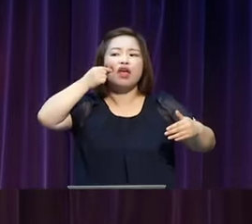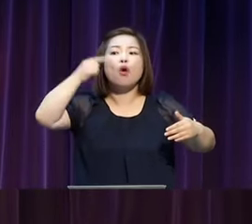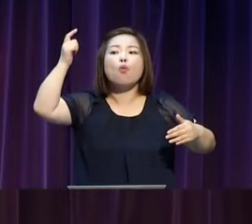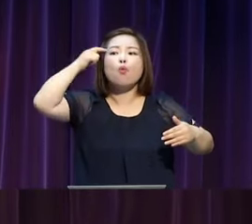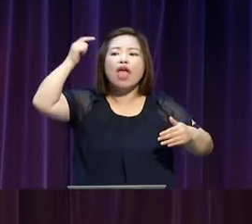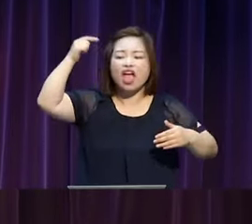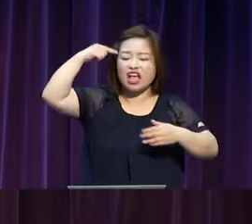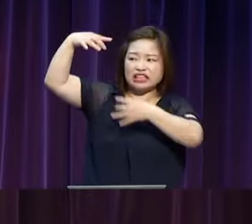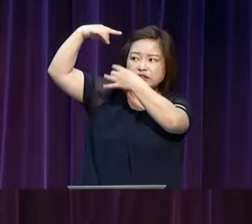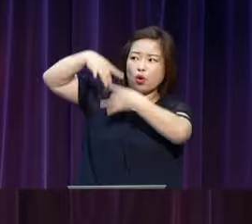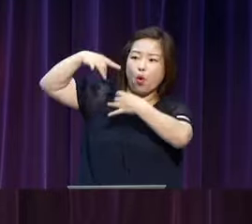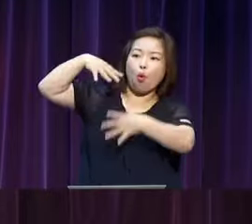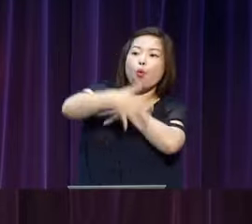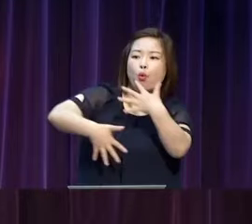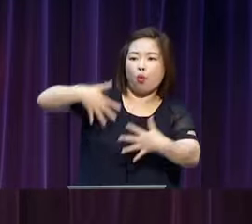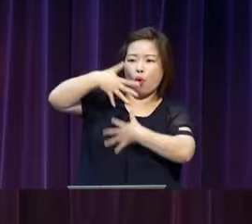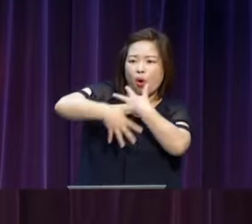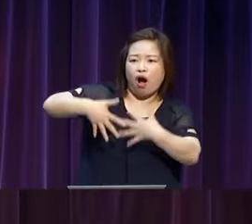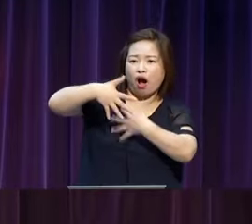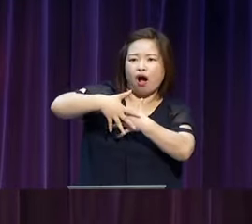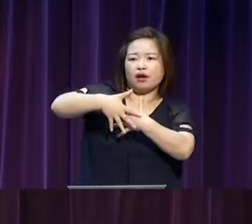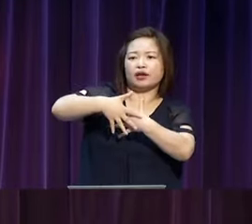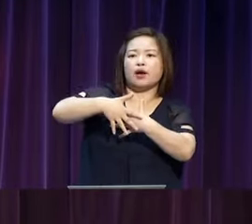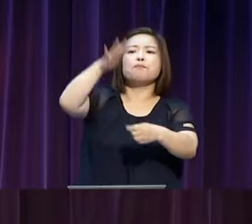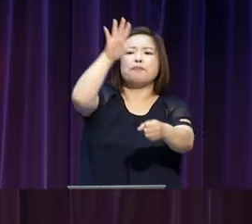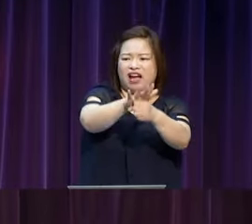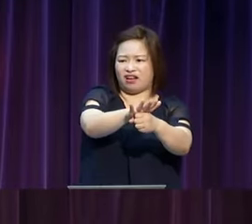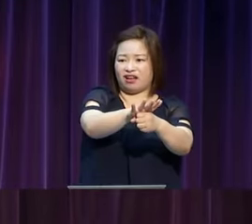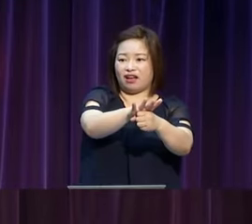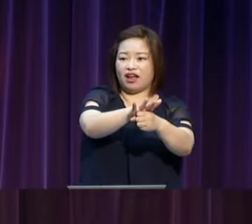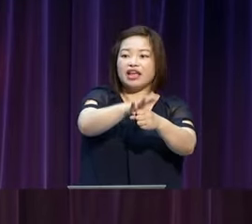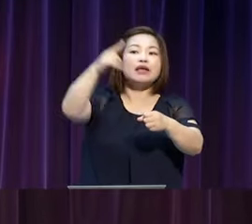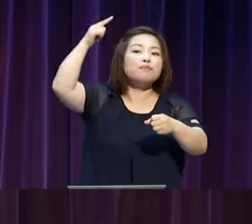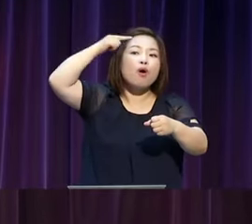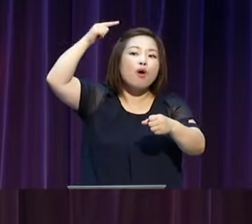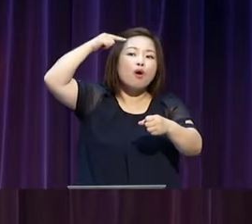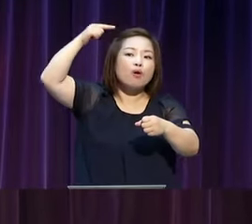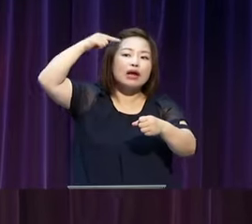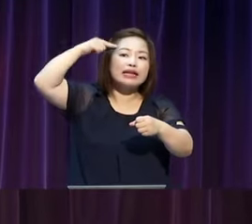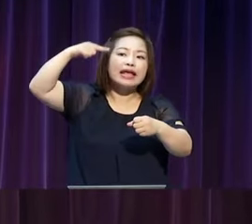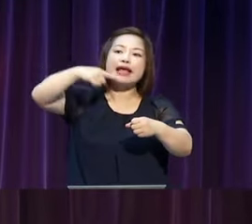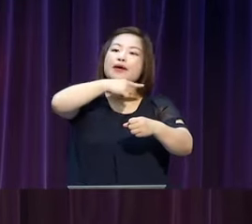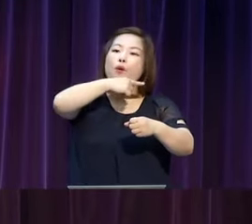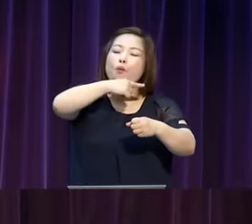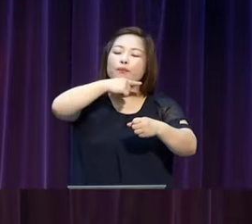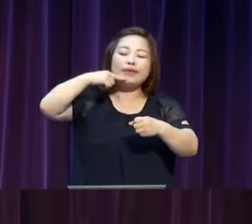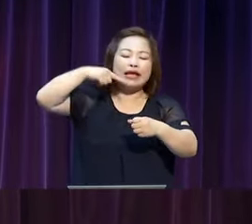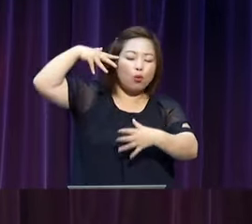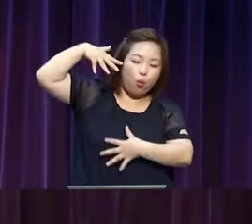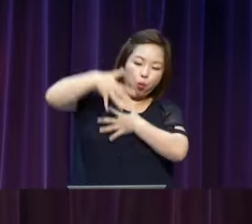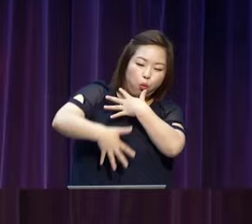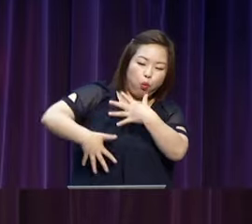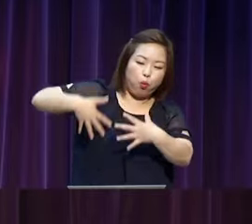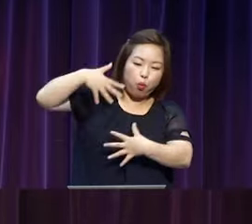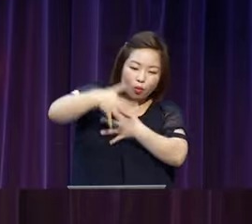멈춰버렸어요. 이 머리에서부터 오는 공급을 받아야 성장이